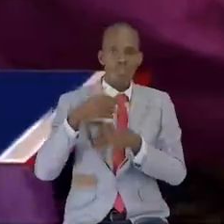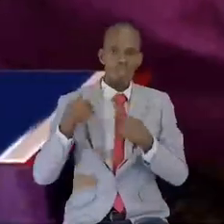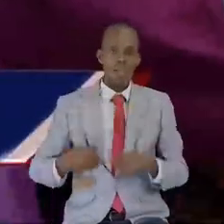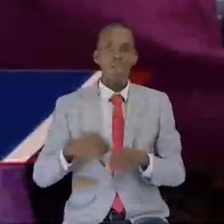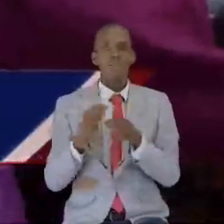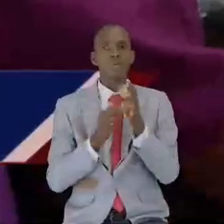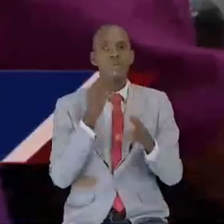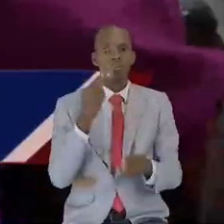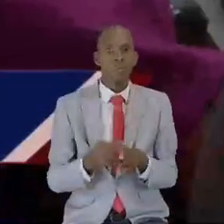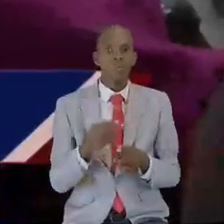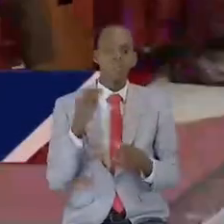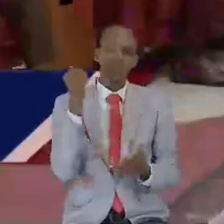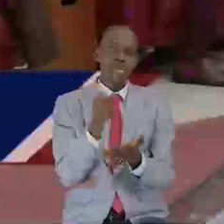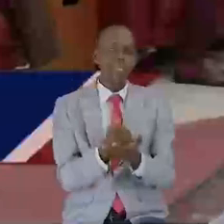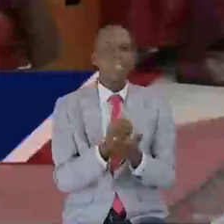dit dans ton cœur.